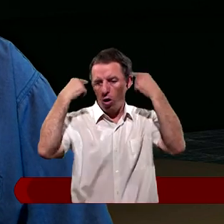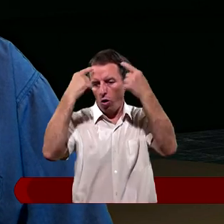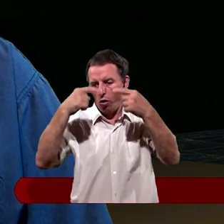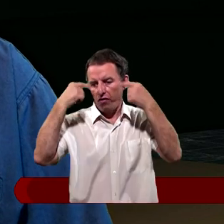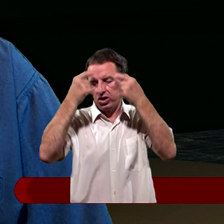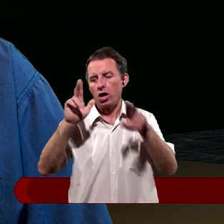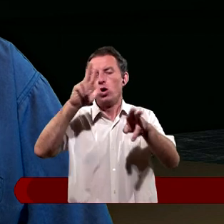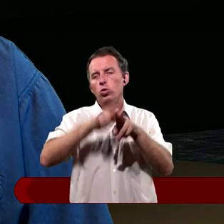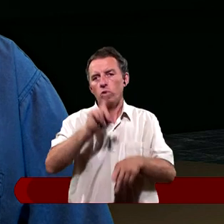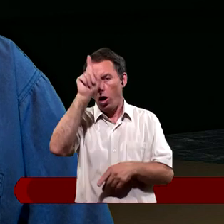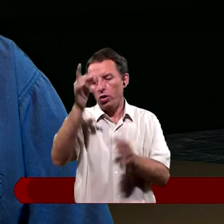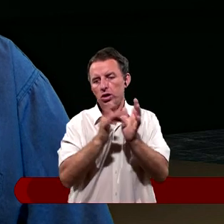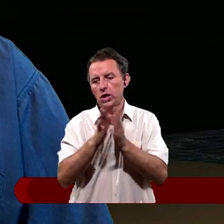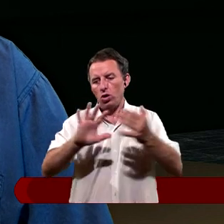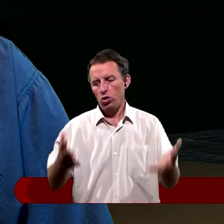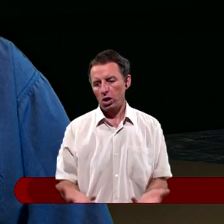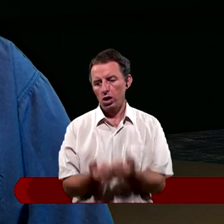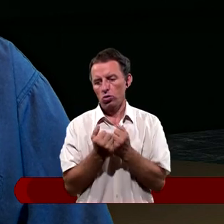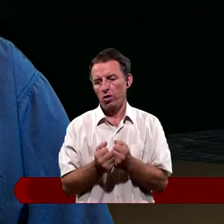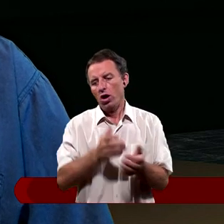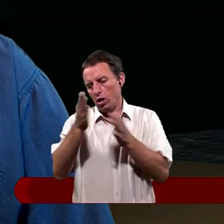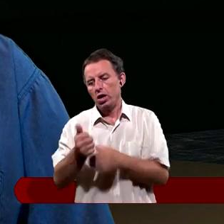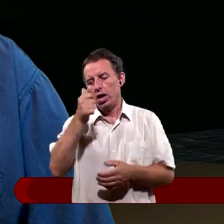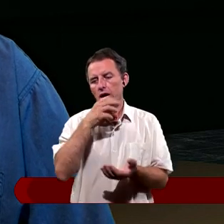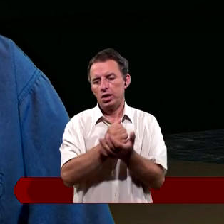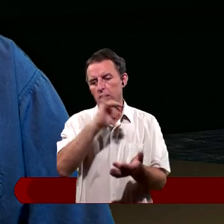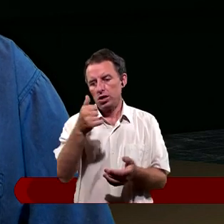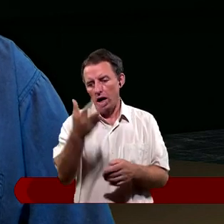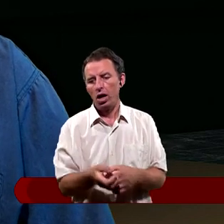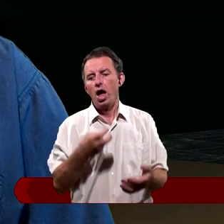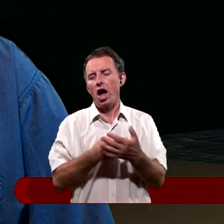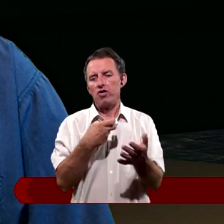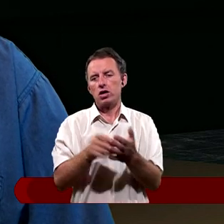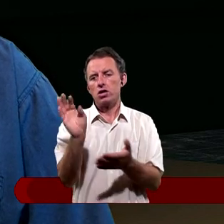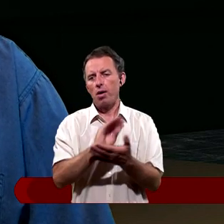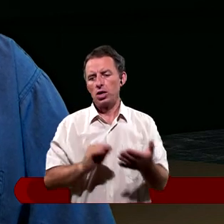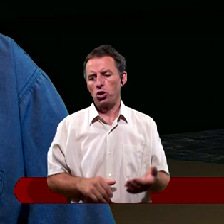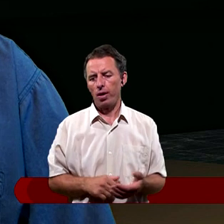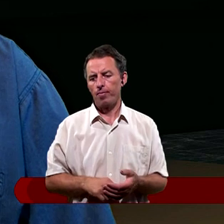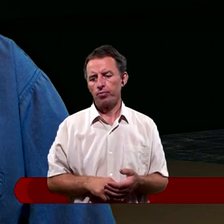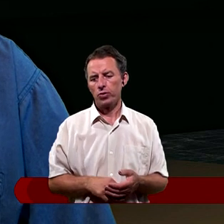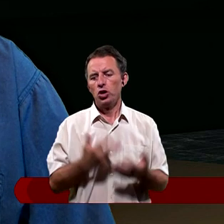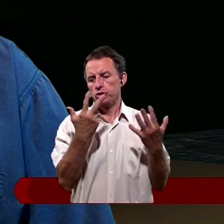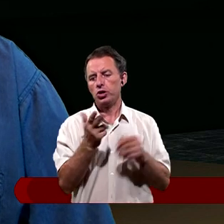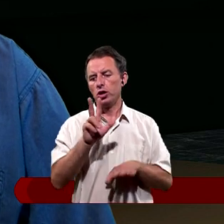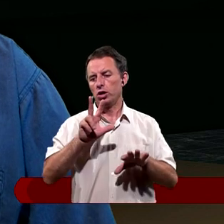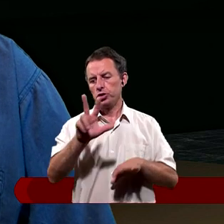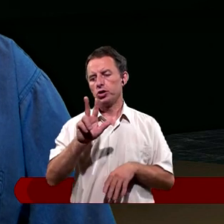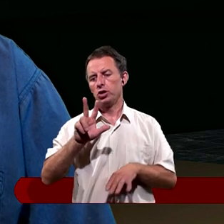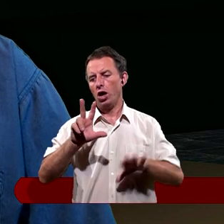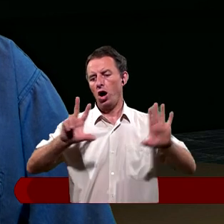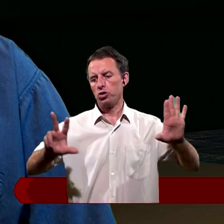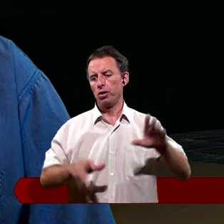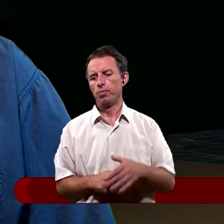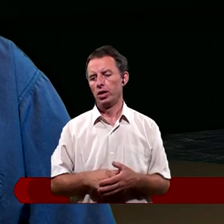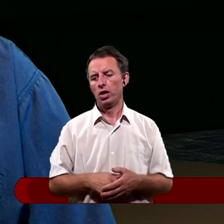które on odnajduje. I z kolei w pierwszym Jana ten sam ewangelista pisze 3:8.